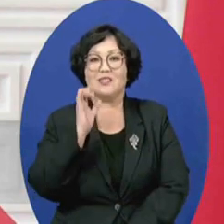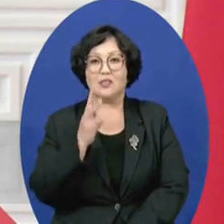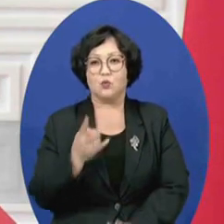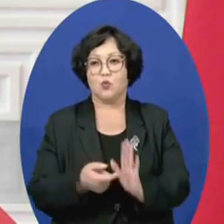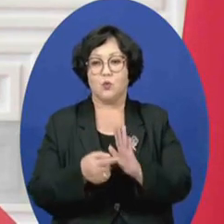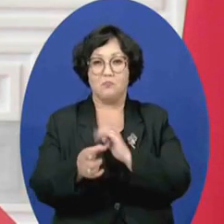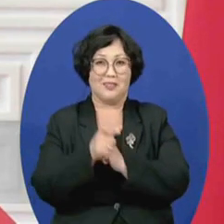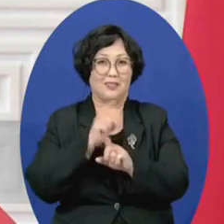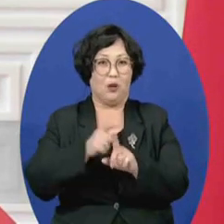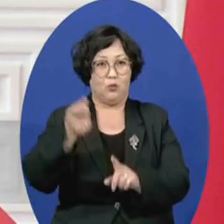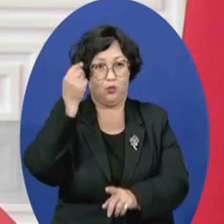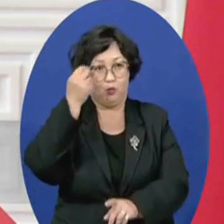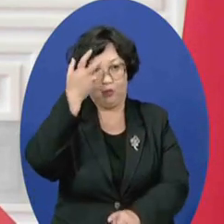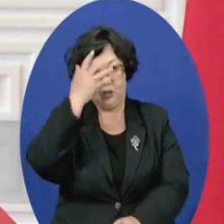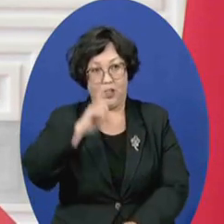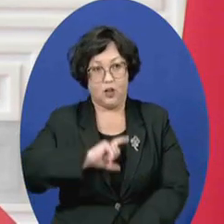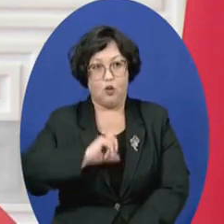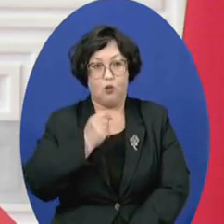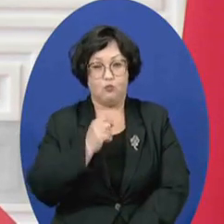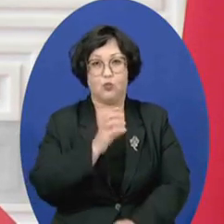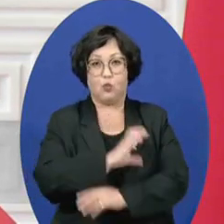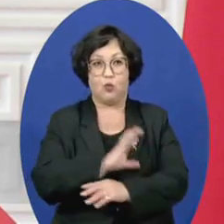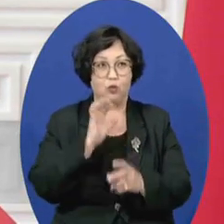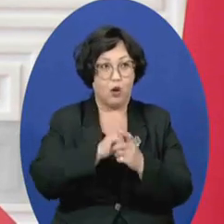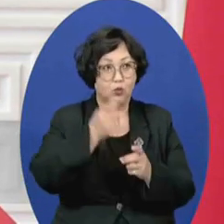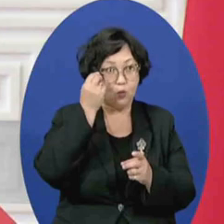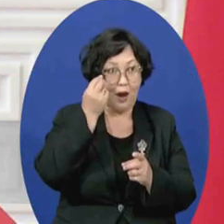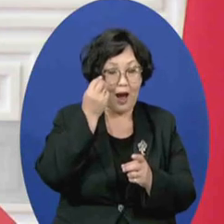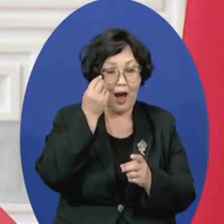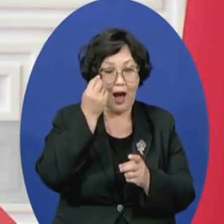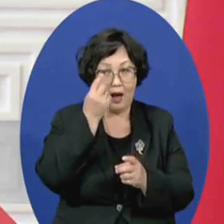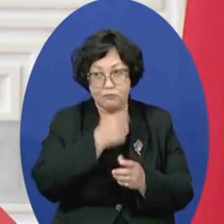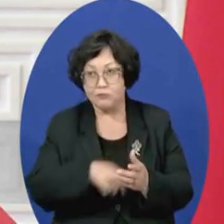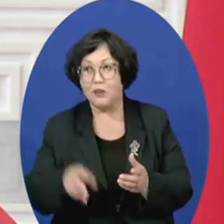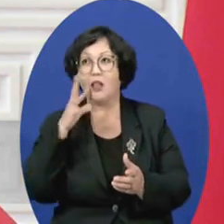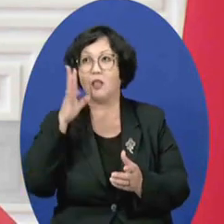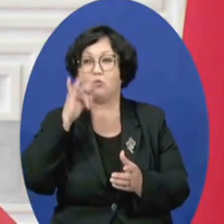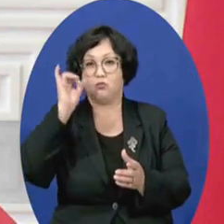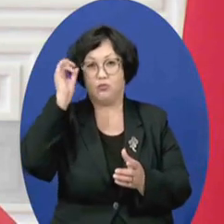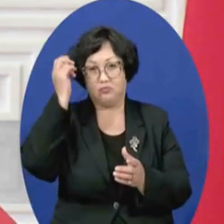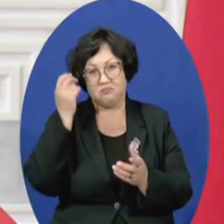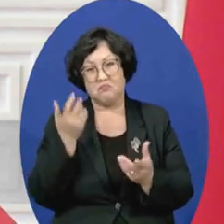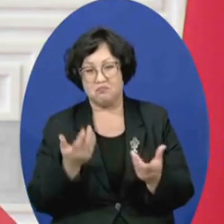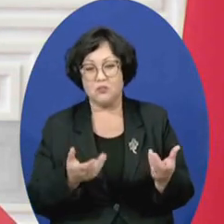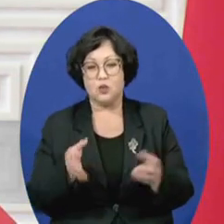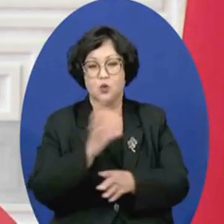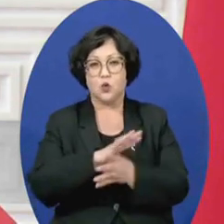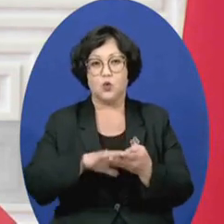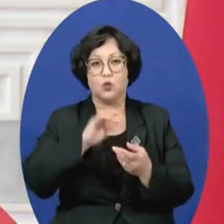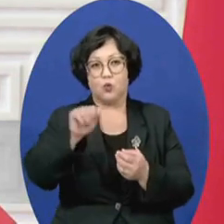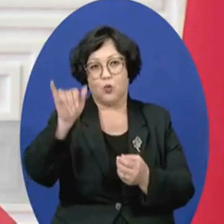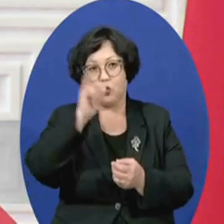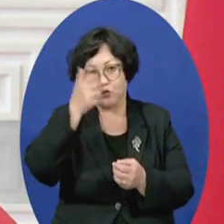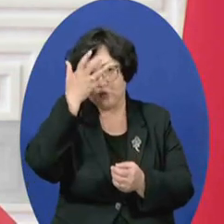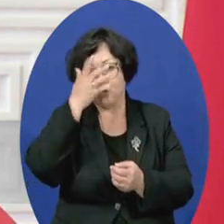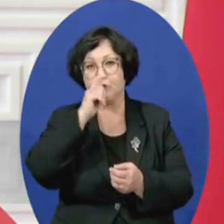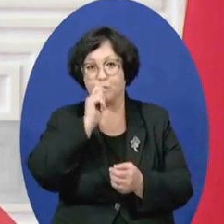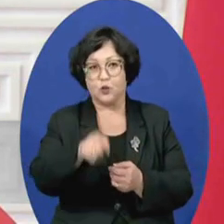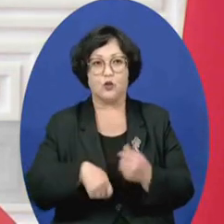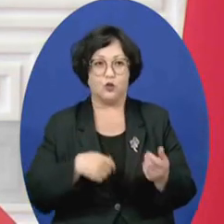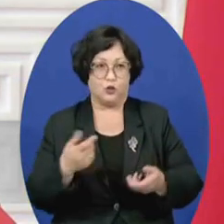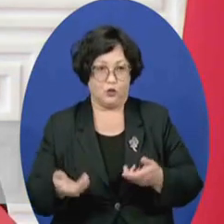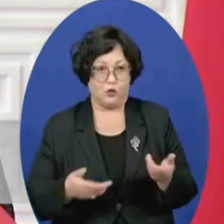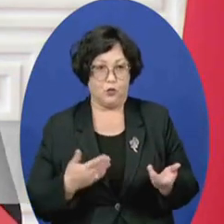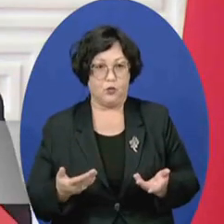өмч сургуулиудад тэгээд ингээд энэ тэтгэлэг тамрагдсанараа бол энэ хүүхдүүд бол сургалтын одоо төлбөрийг нь улс даагаад ингээд явуулна. За